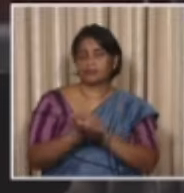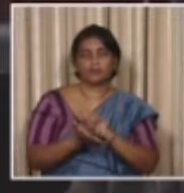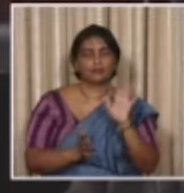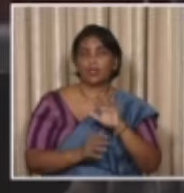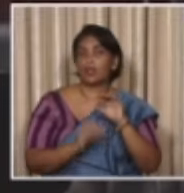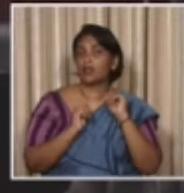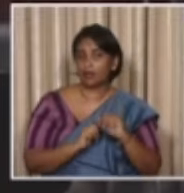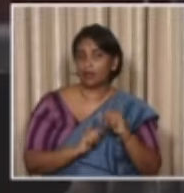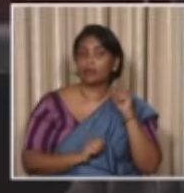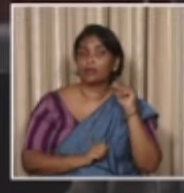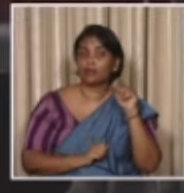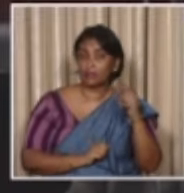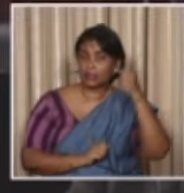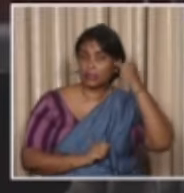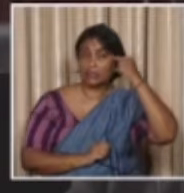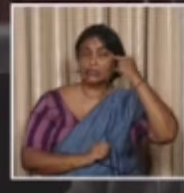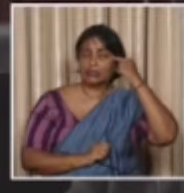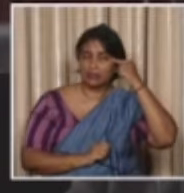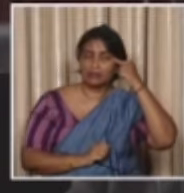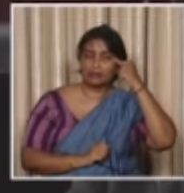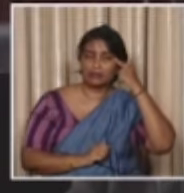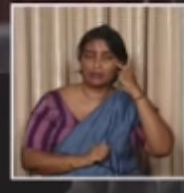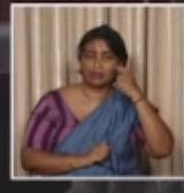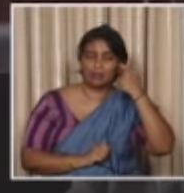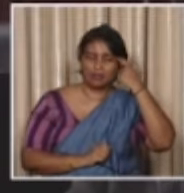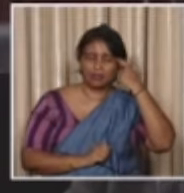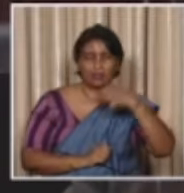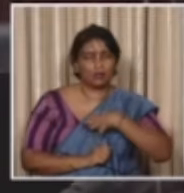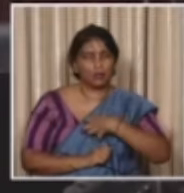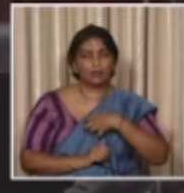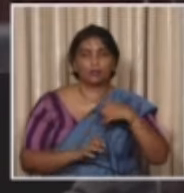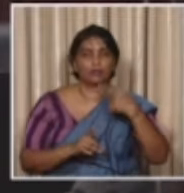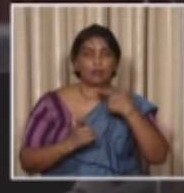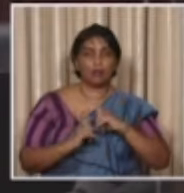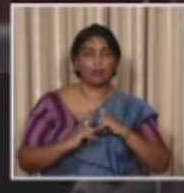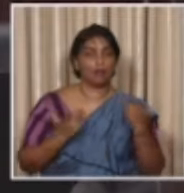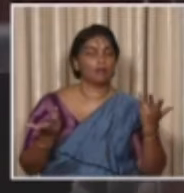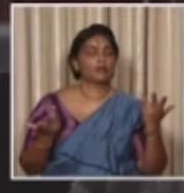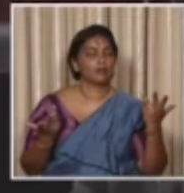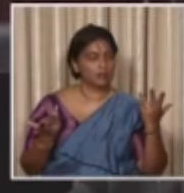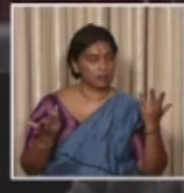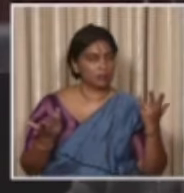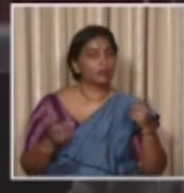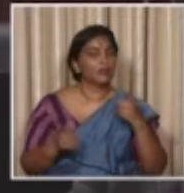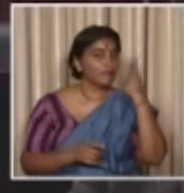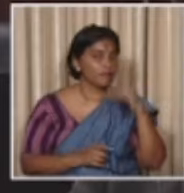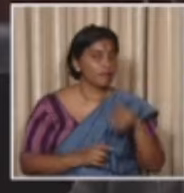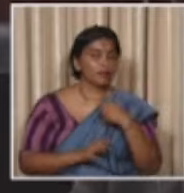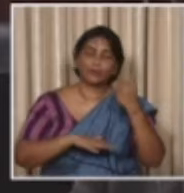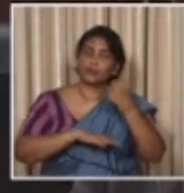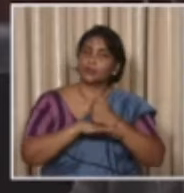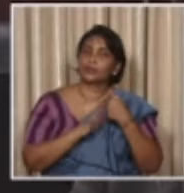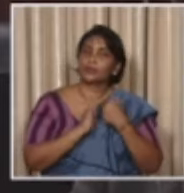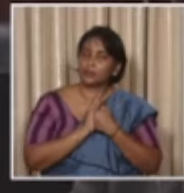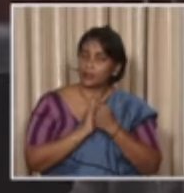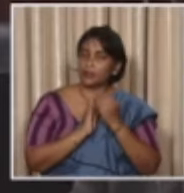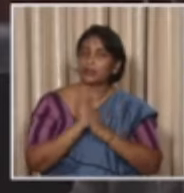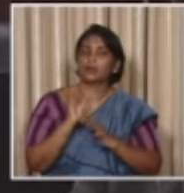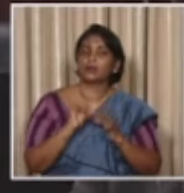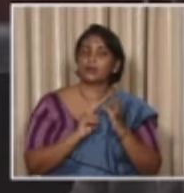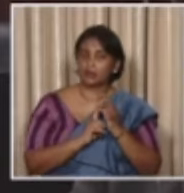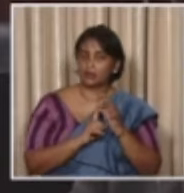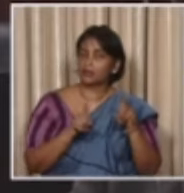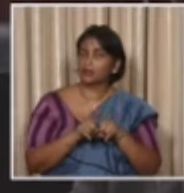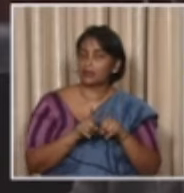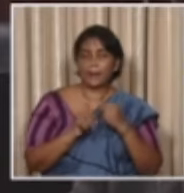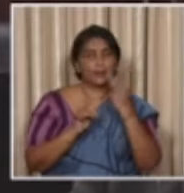මොකද ඔහුගේ හිතේ අපි ඇති කරපු තුවාලය තවමත් සුවපත් වෙලා නැති නිසා. ඒ නිසා මූලාසනාරුවේ මන්ත්‍රීතුමනි